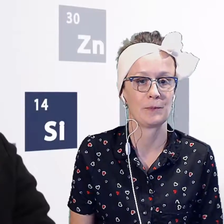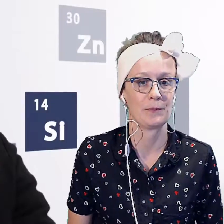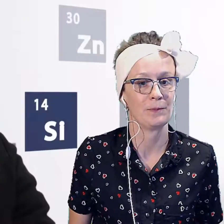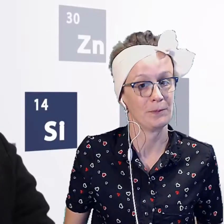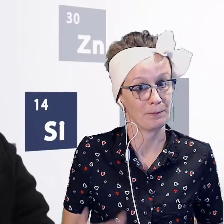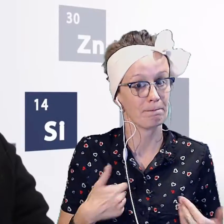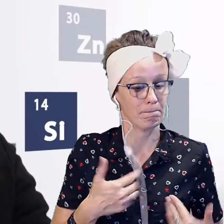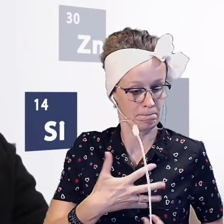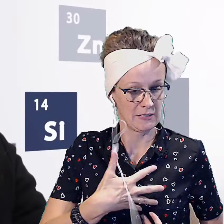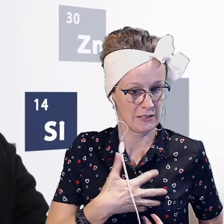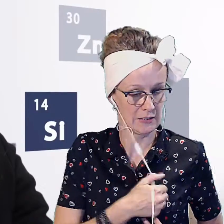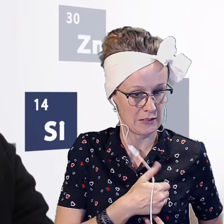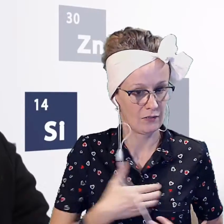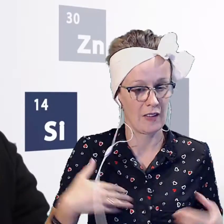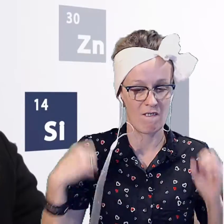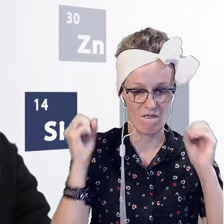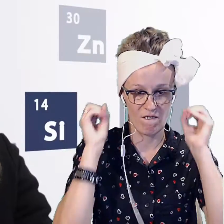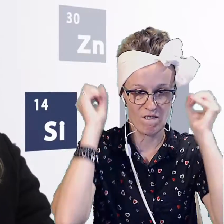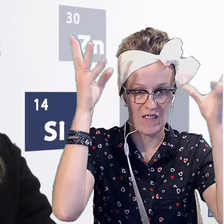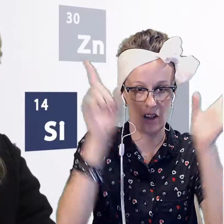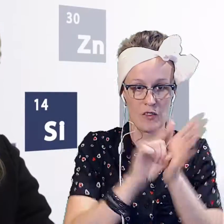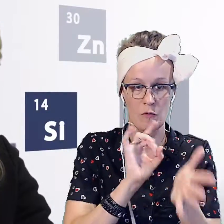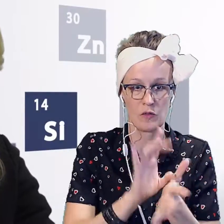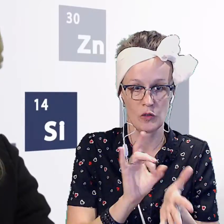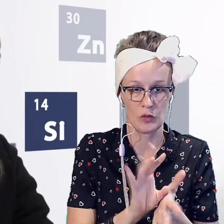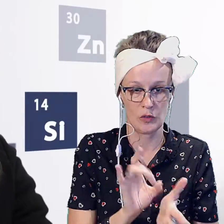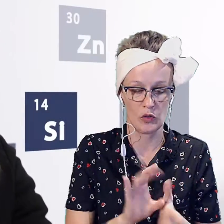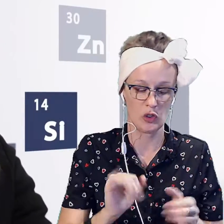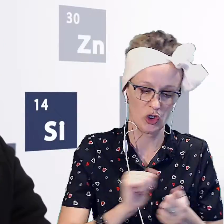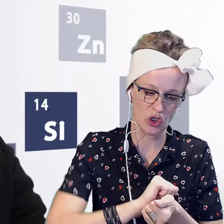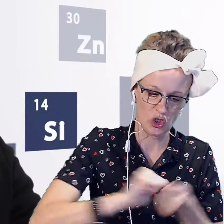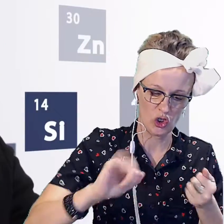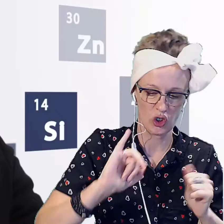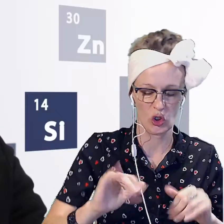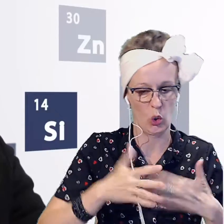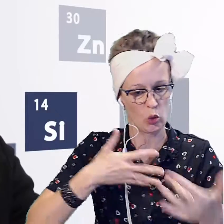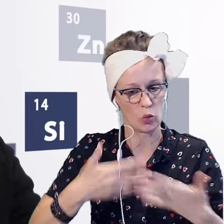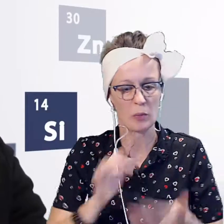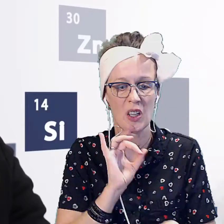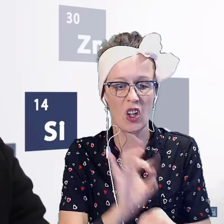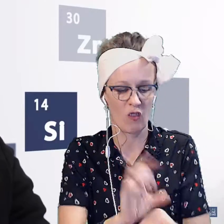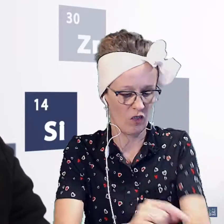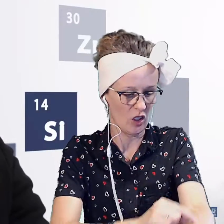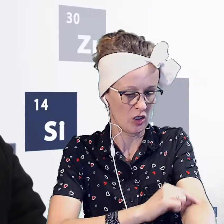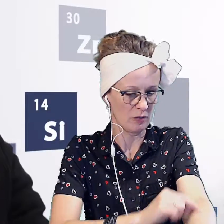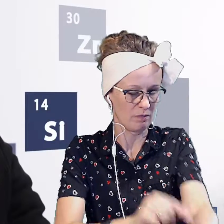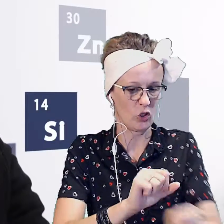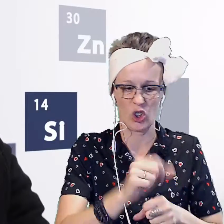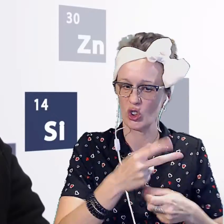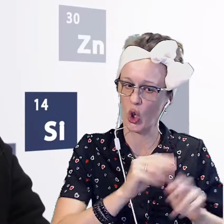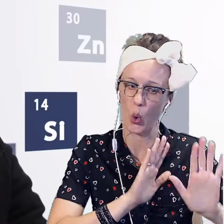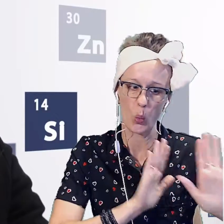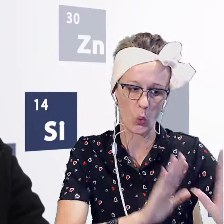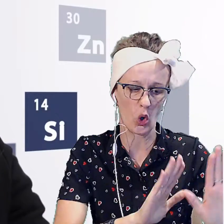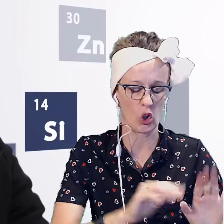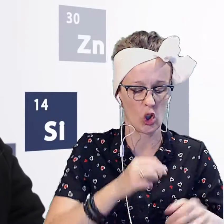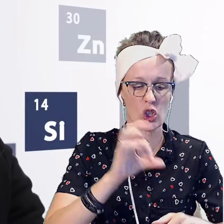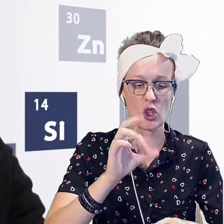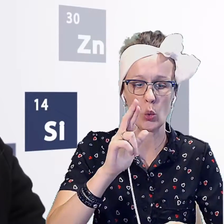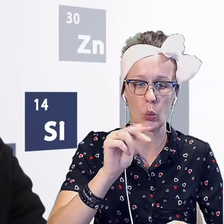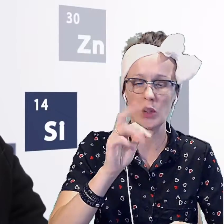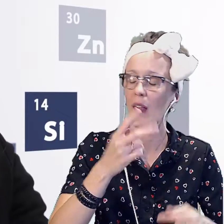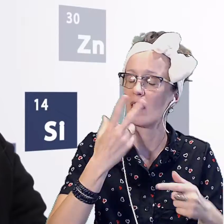zawały wylewy krwi do mózgu zniszczone bądź osłabiony naczynia krwionośne to nieuchronne skutki niekontrolowanego